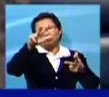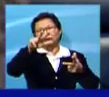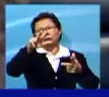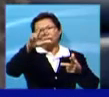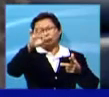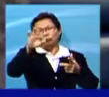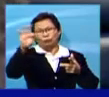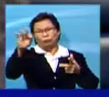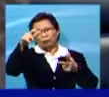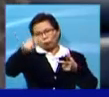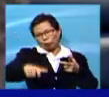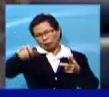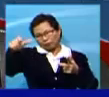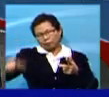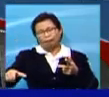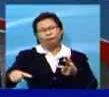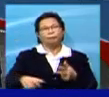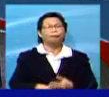3,399 orang.